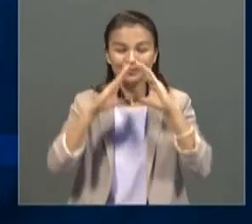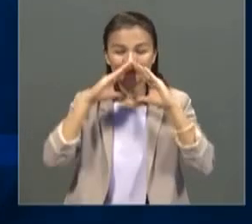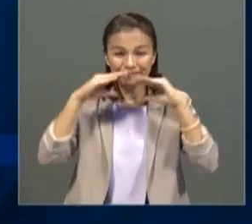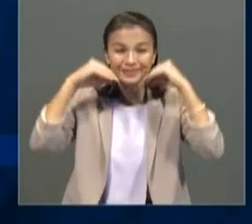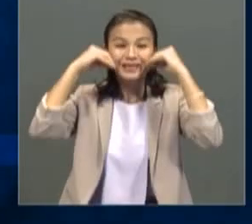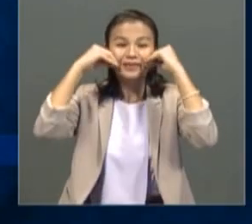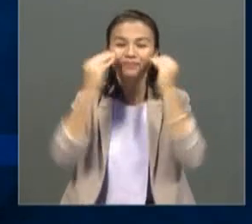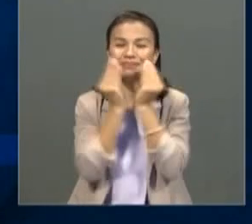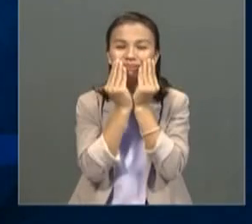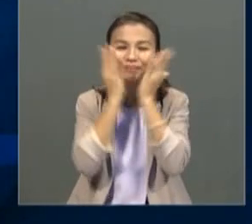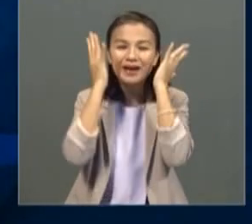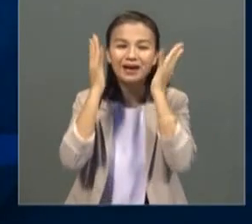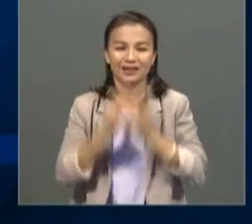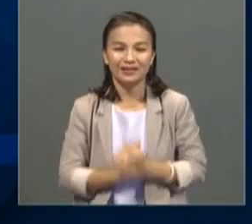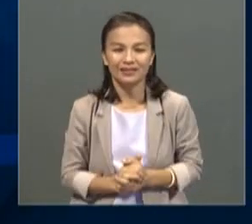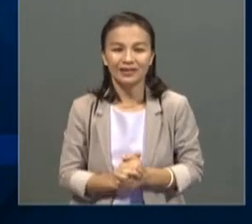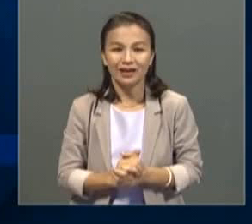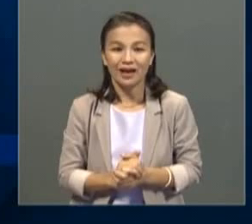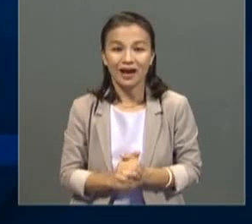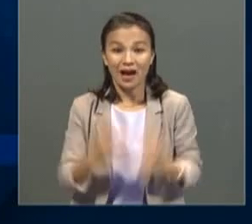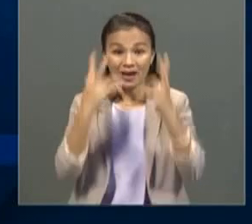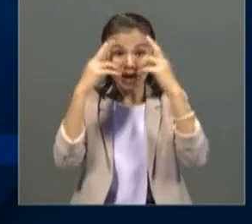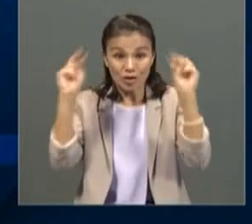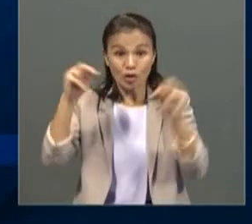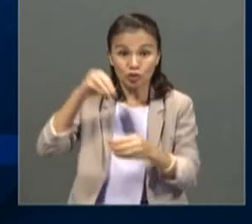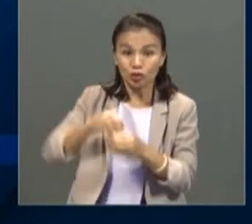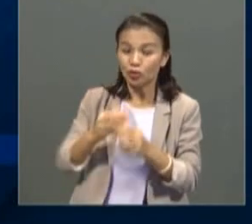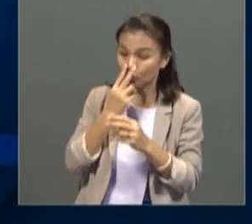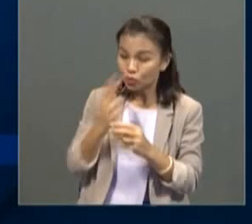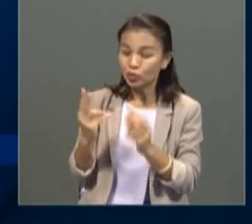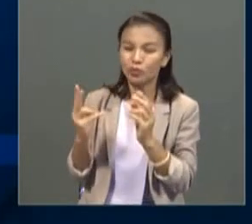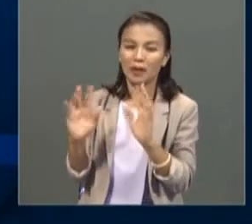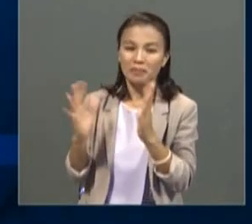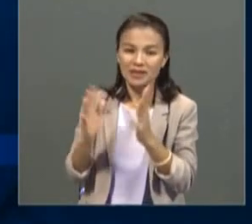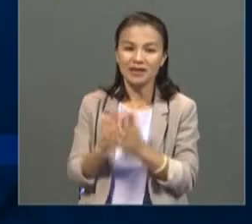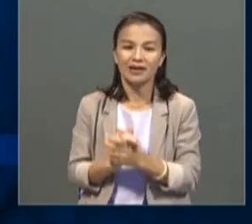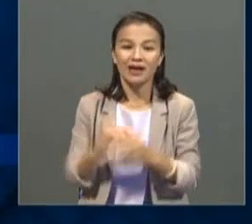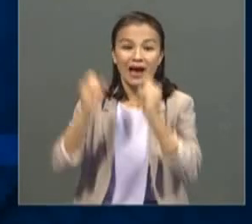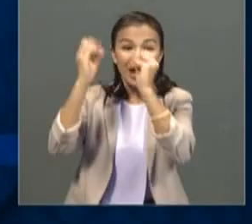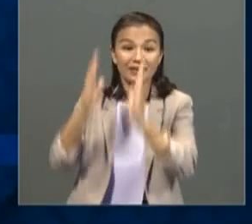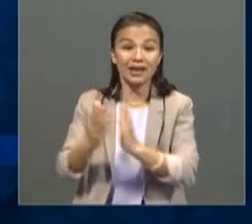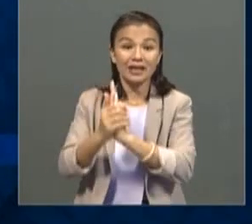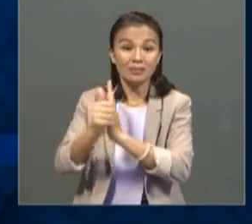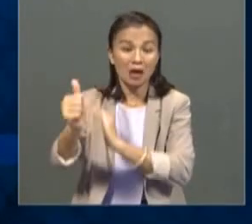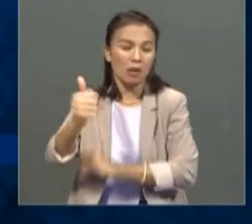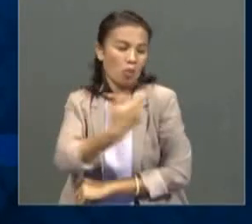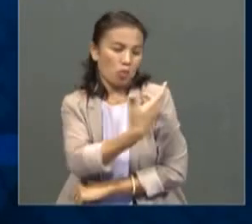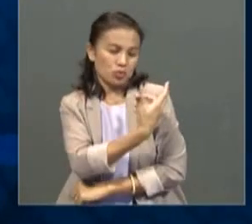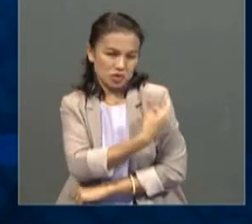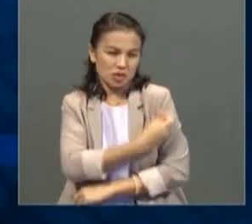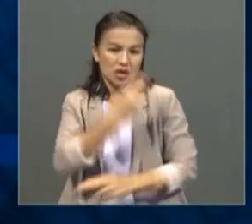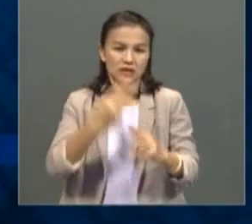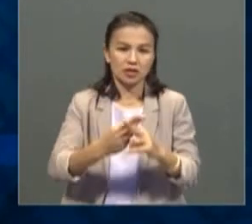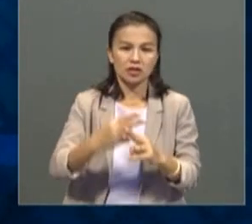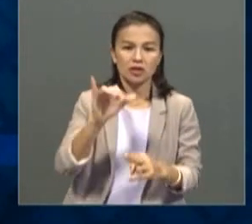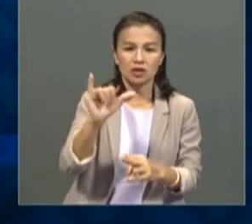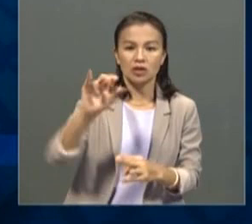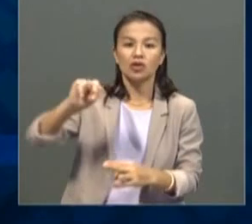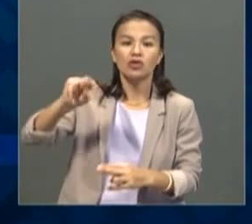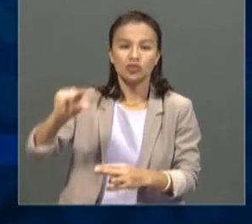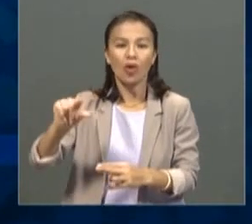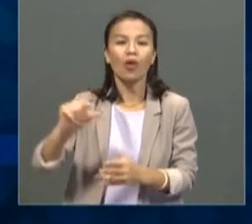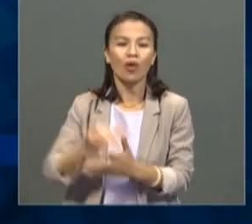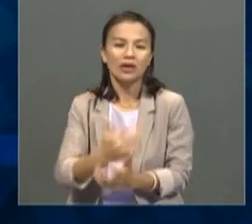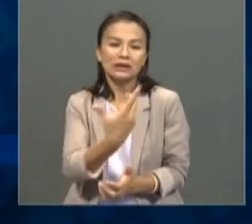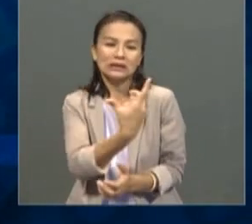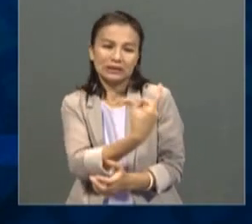ดีแล้วถ้าวันจีเยอะดีในงานวันจีที่กงลงบ่อนเนาะวันจีชกตีกันนี่พี่ด้อดูวันจีช